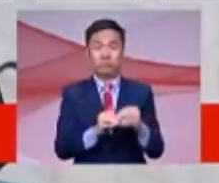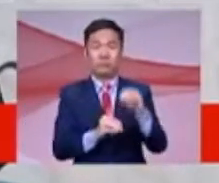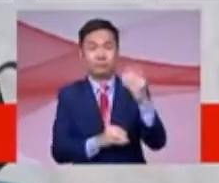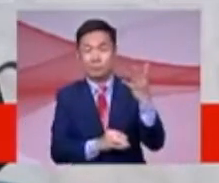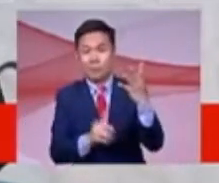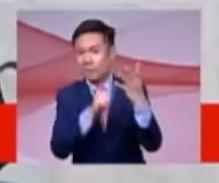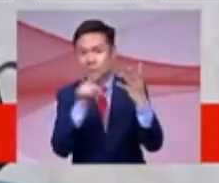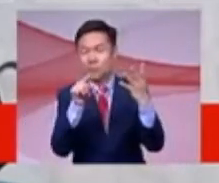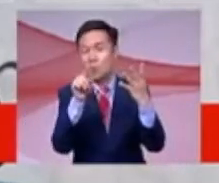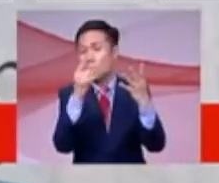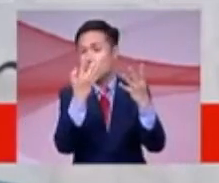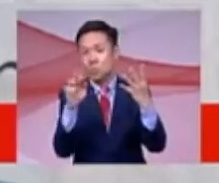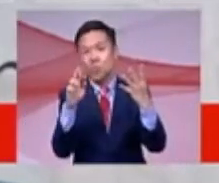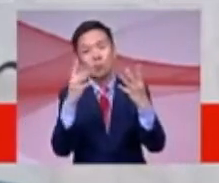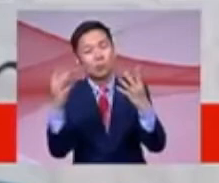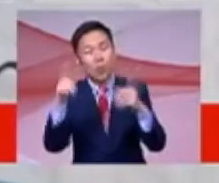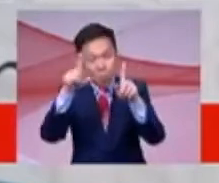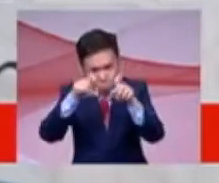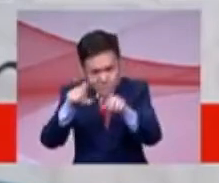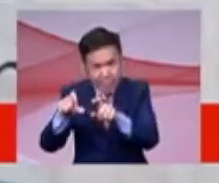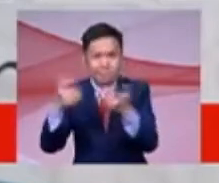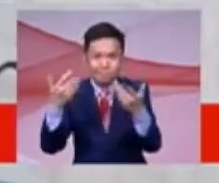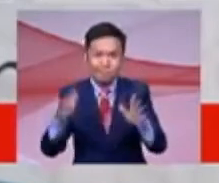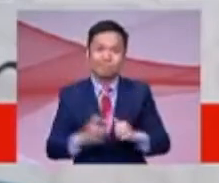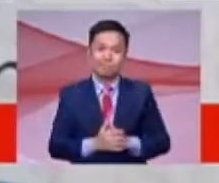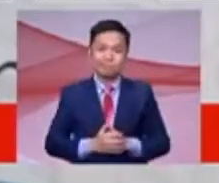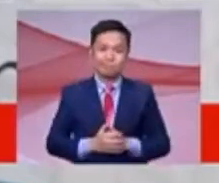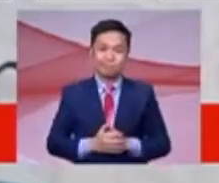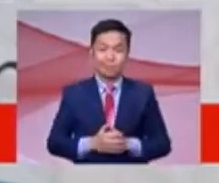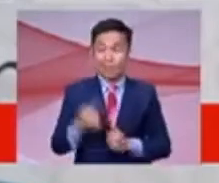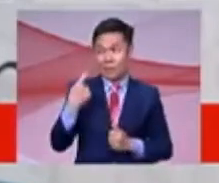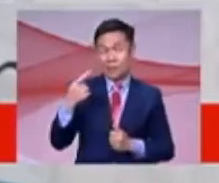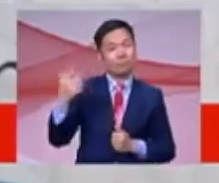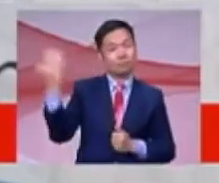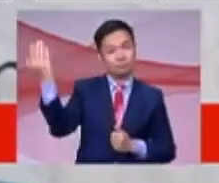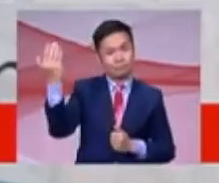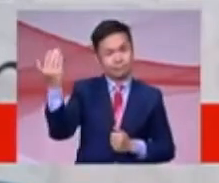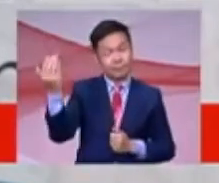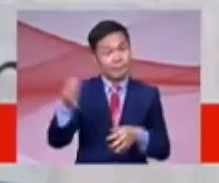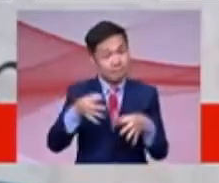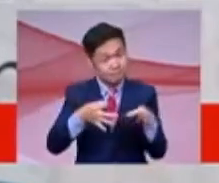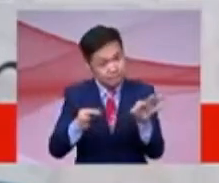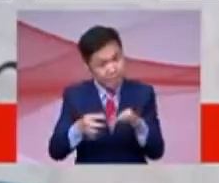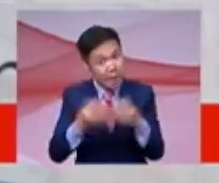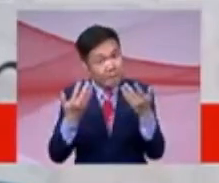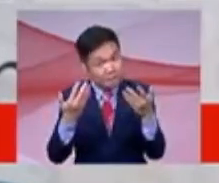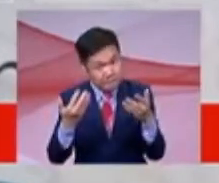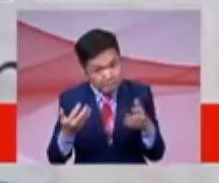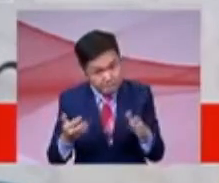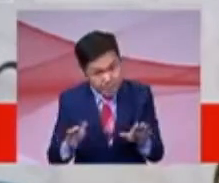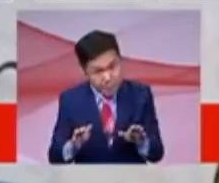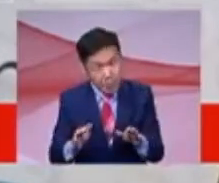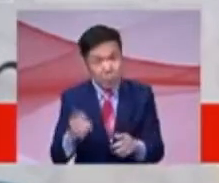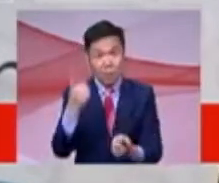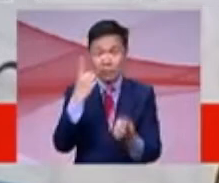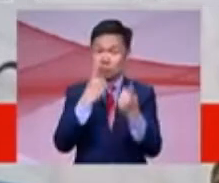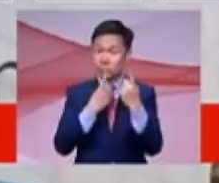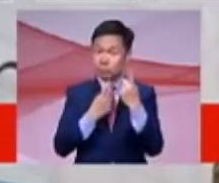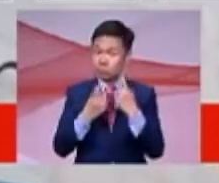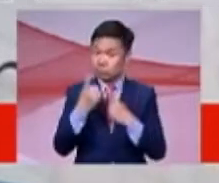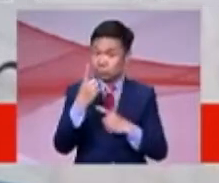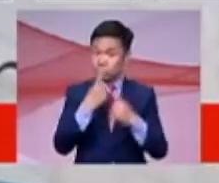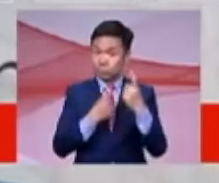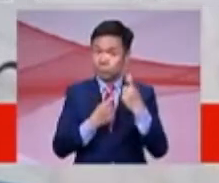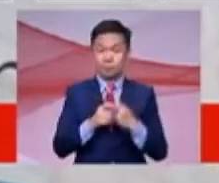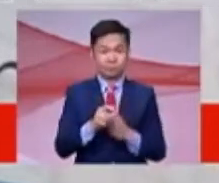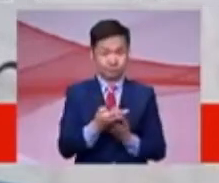61,421 ujian. Next. Dan itu saja pembentangan saya pada petang ini, dan kalau ada apa-apa soalan saya buka pada